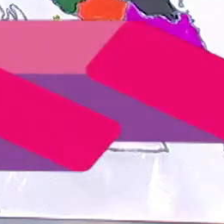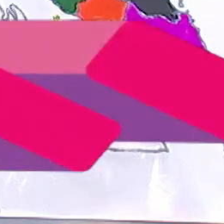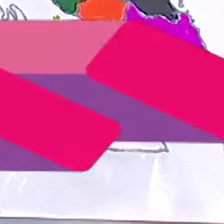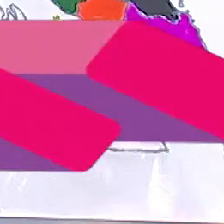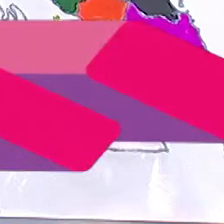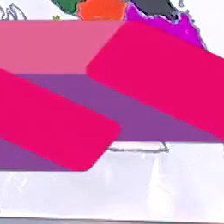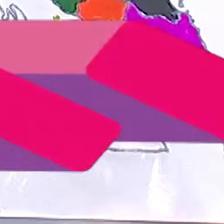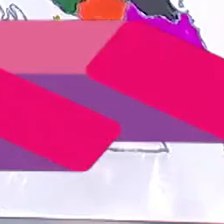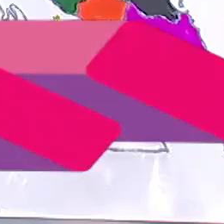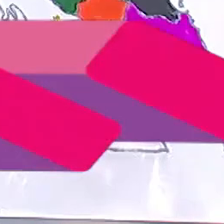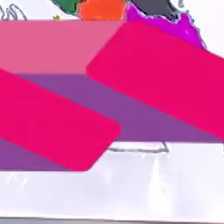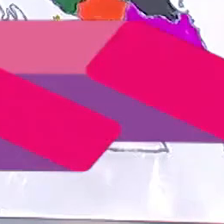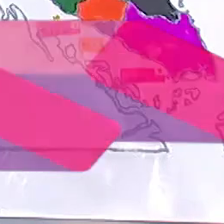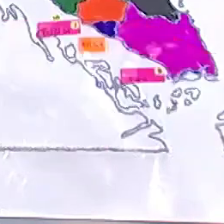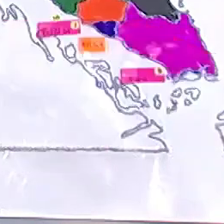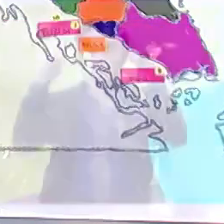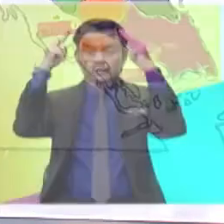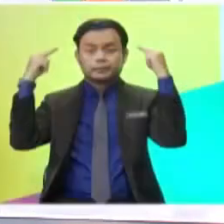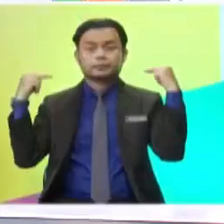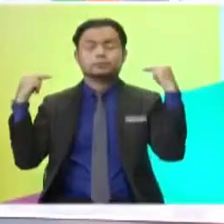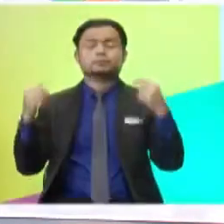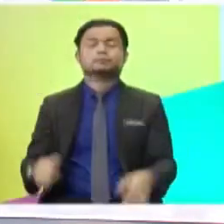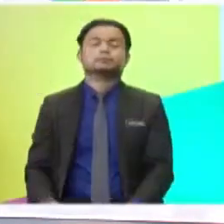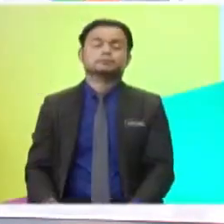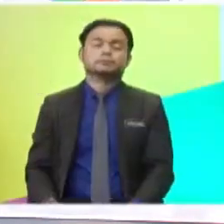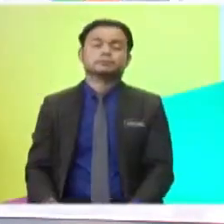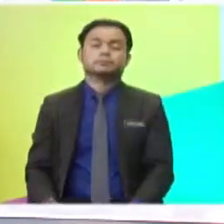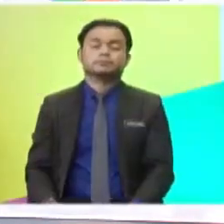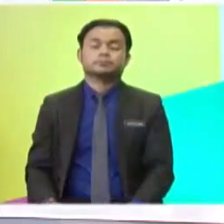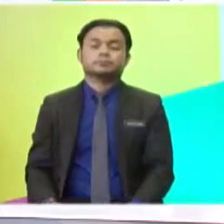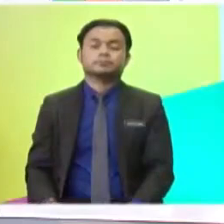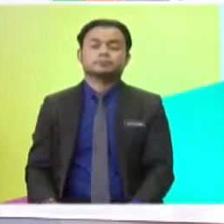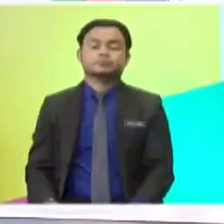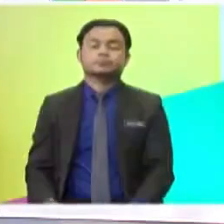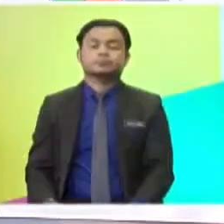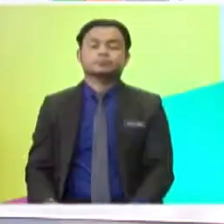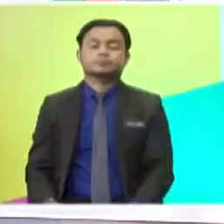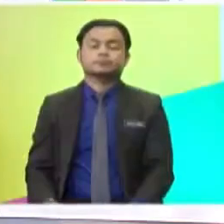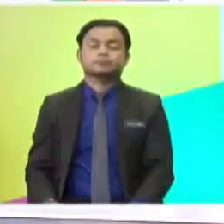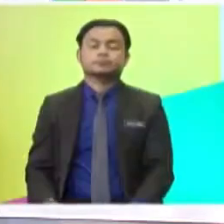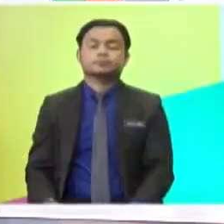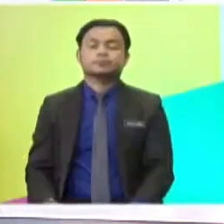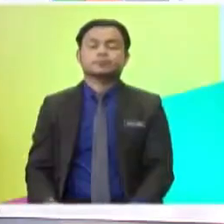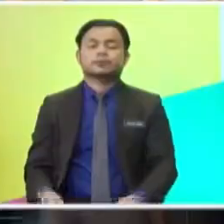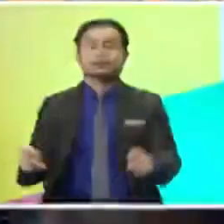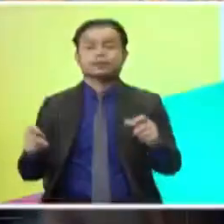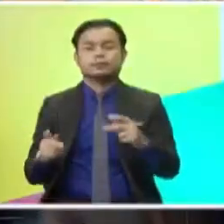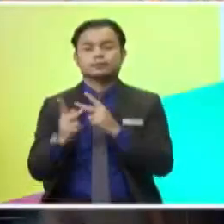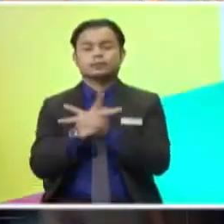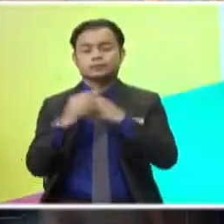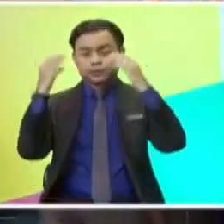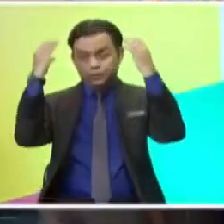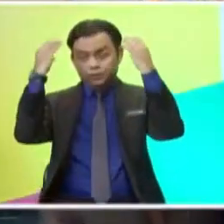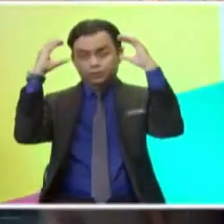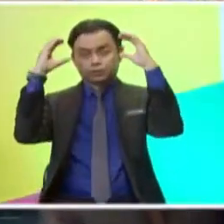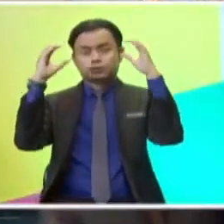kedaulatan raja-raja dan negara terjamin. Okay. Itu dia. Terima kasih Cikgu Liana. Terima